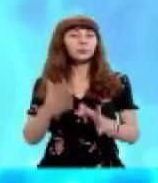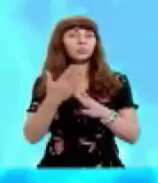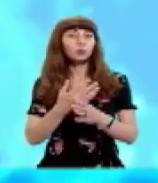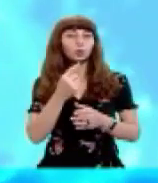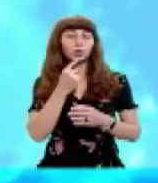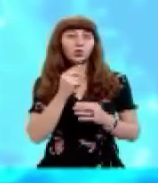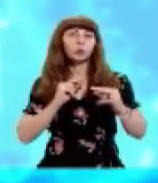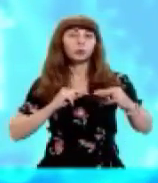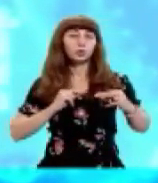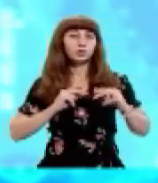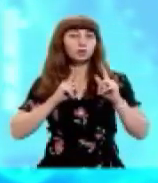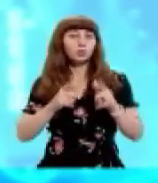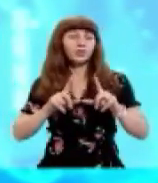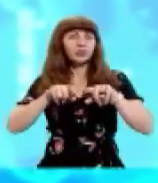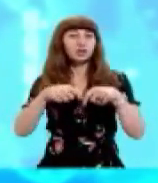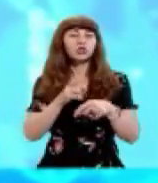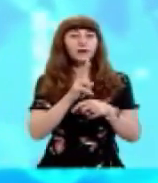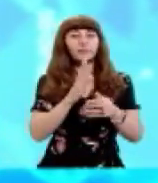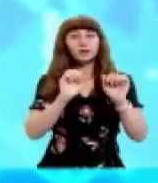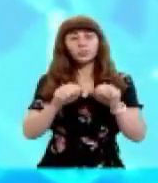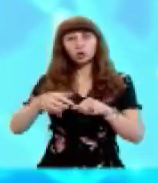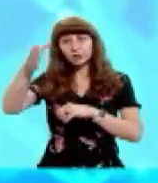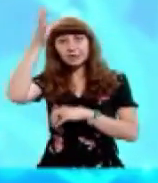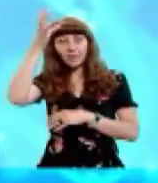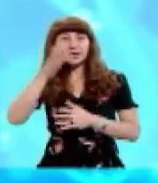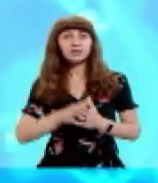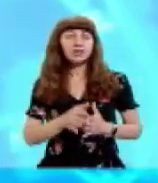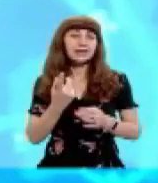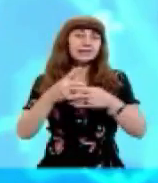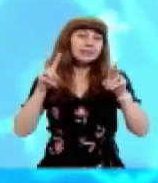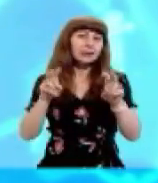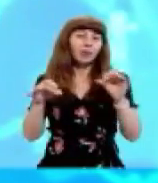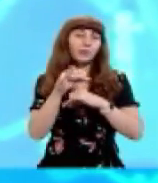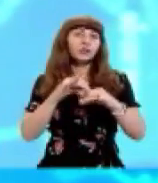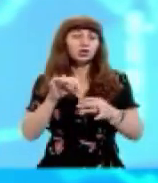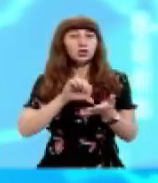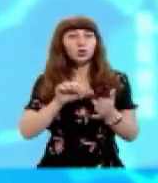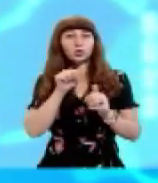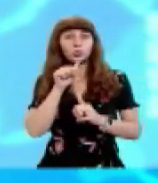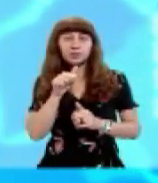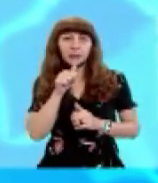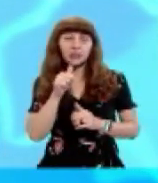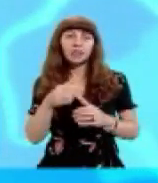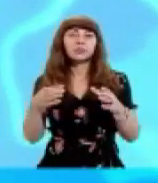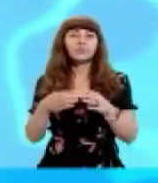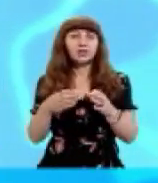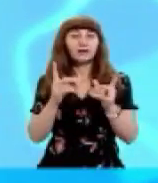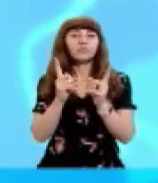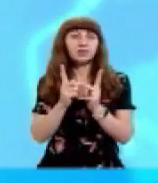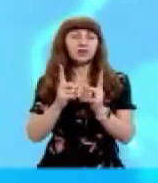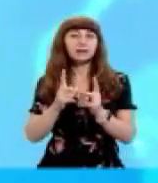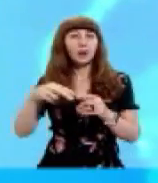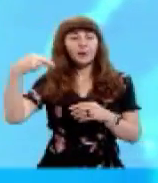помощь в трудоустройстве, предоставление жилья и возможности образования. Эти темы затронули члены кустанайского филиала на встрече с